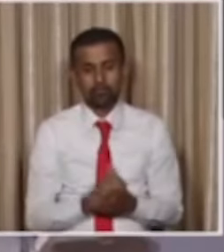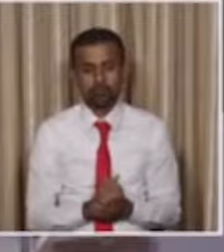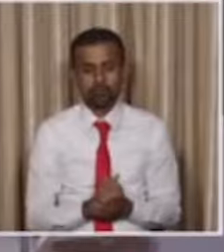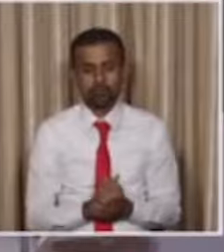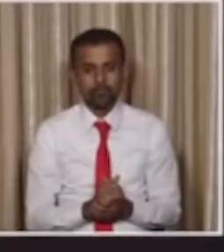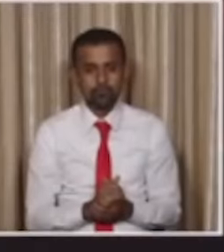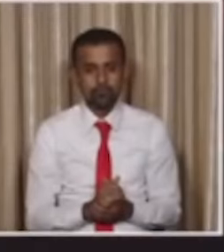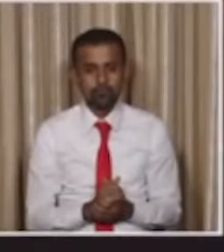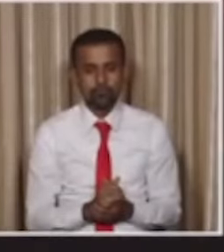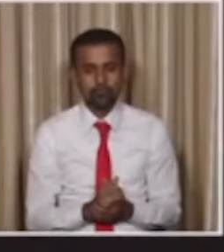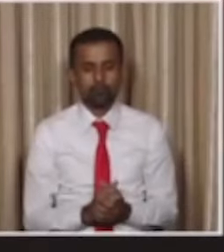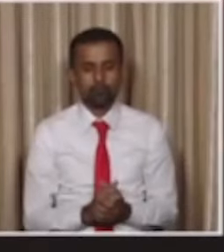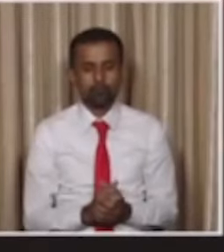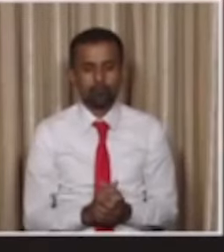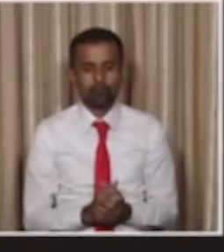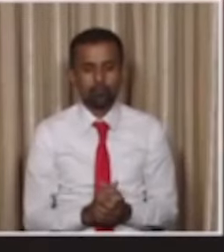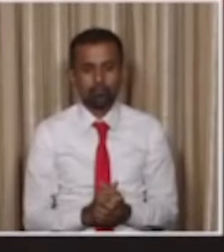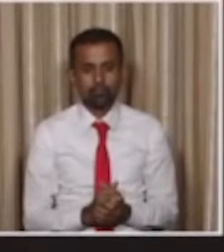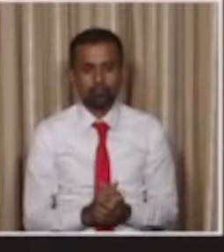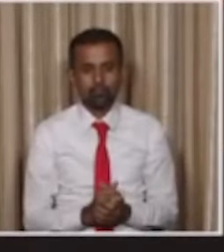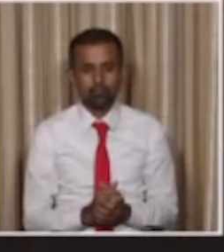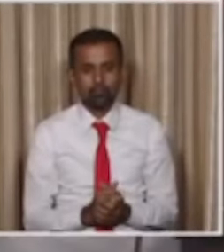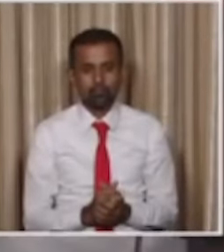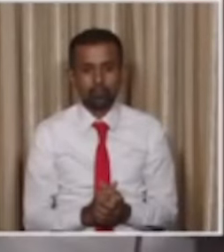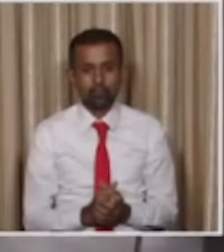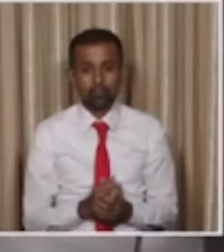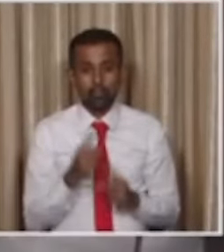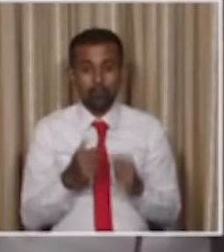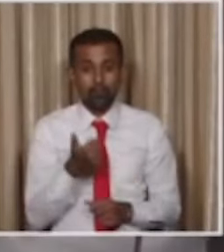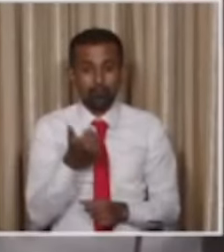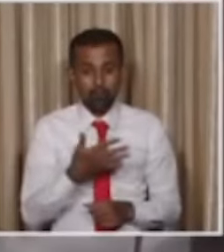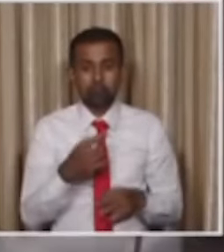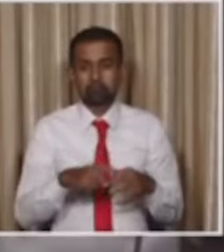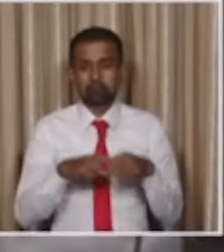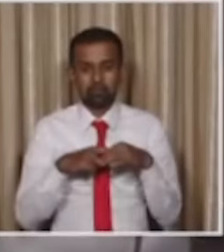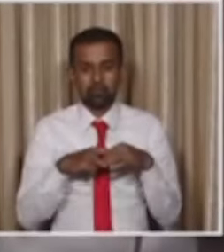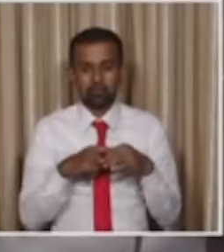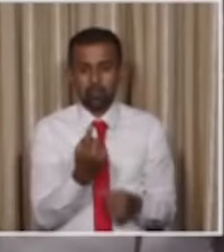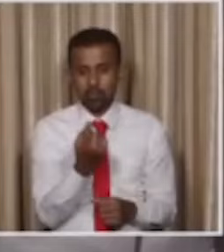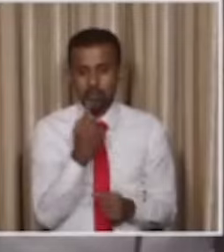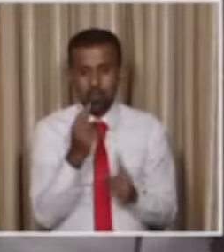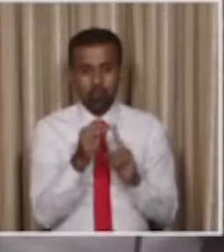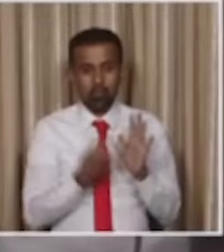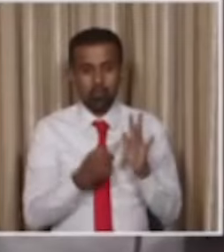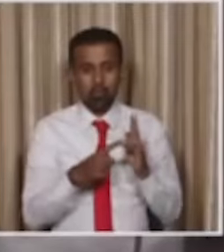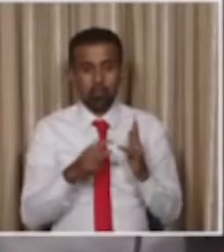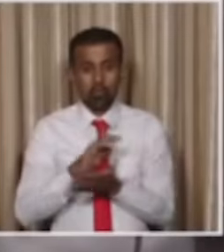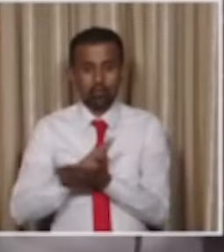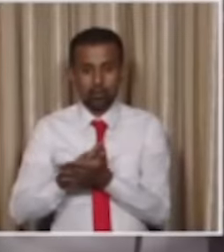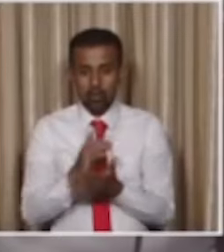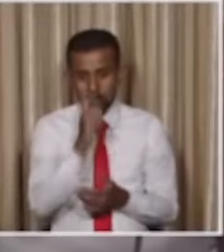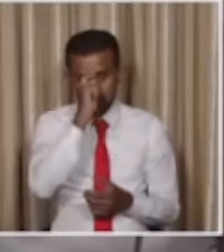බොහොම ස්තුතියි. හොඳයි. බොහොම ස්තුතියි කරුවන්තම. මේ කතානායකතුමනි වැදගත් ප්‍රශ්නයක් මතු කළා මහාචාර්ය චරිත හේරත්